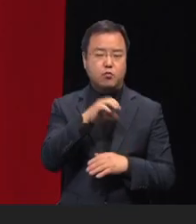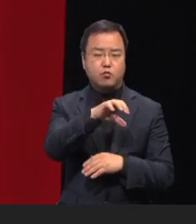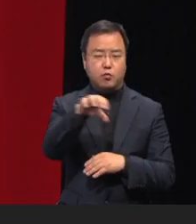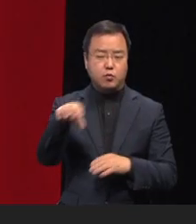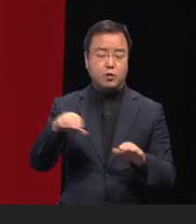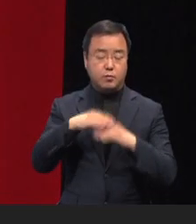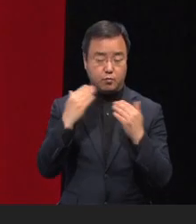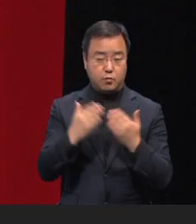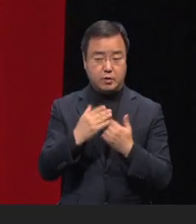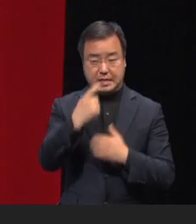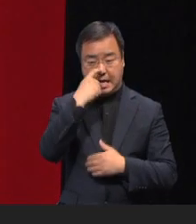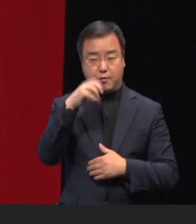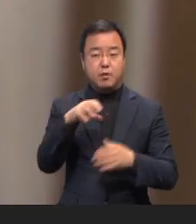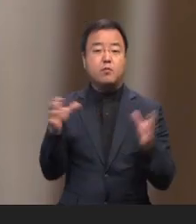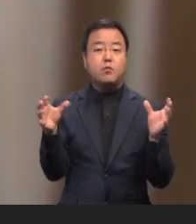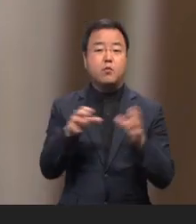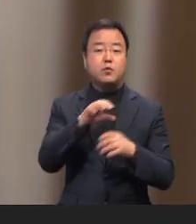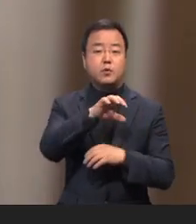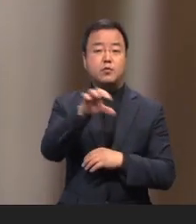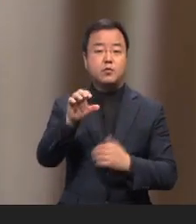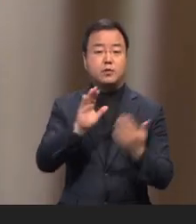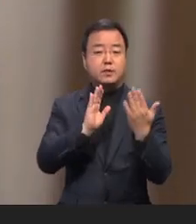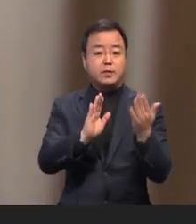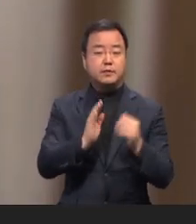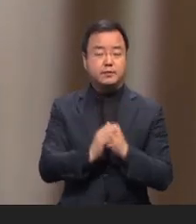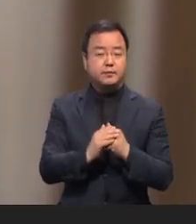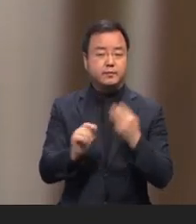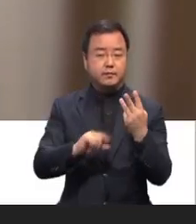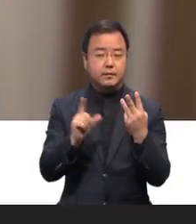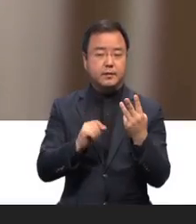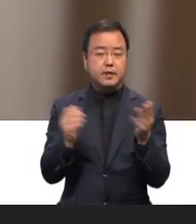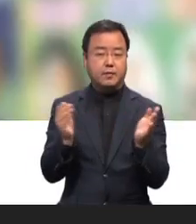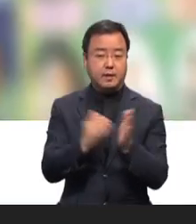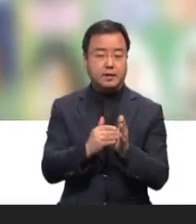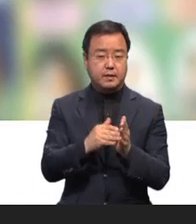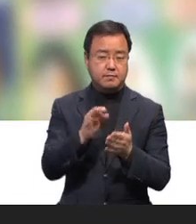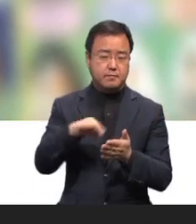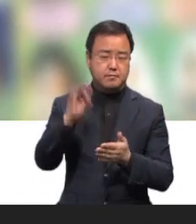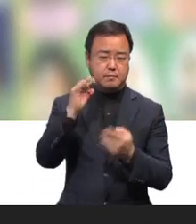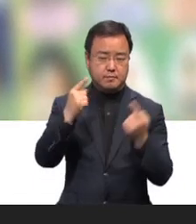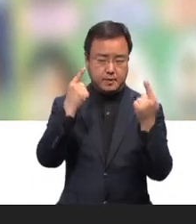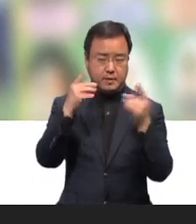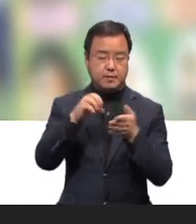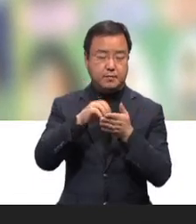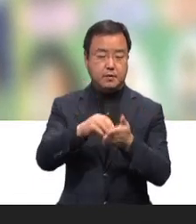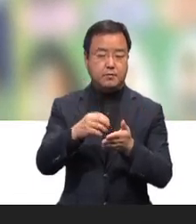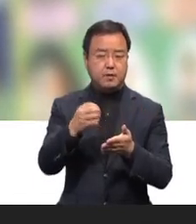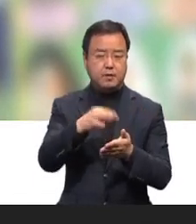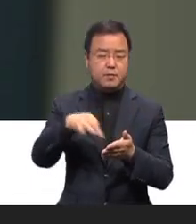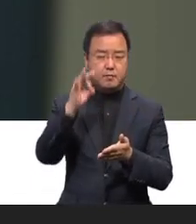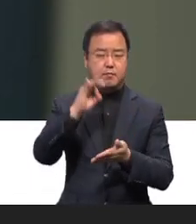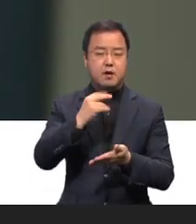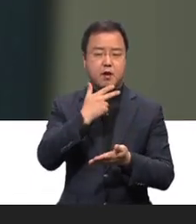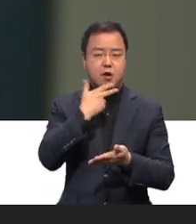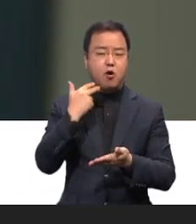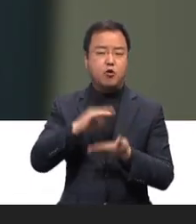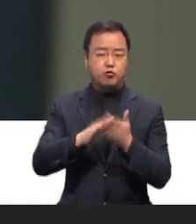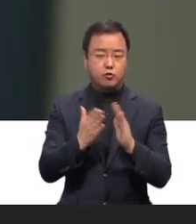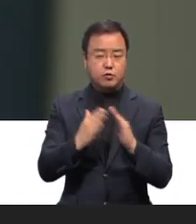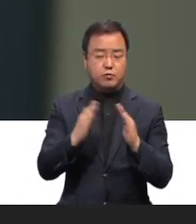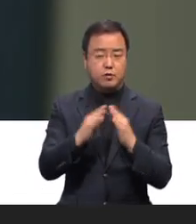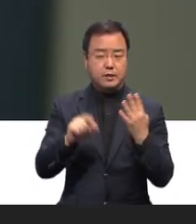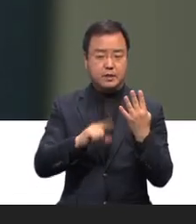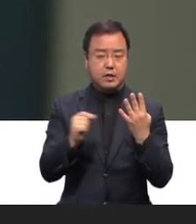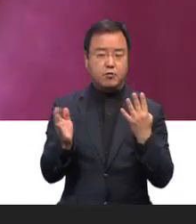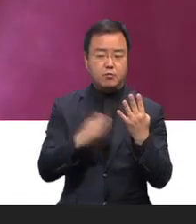주요 점검 대상 입니다 3월 까진 대형 입시학원 과 고액 영어 유치원 등을 점검하고 4월엔 코딩하고